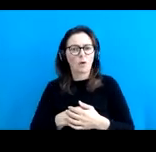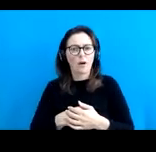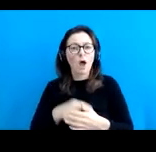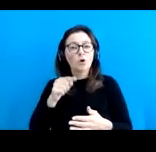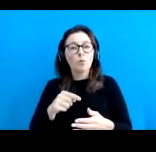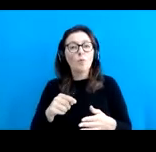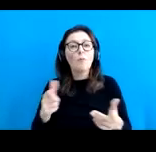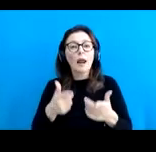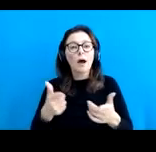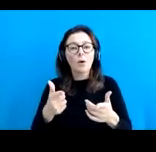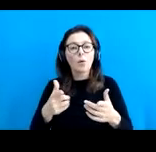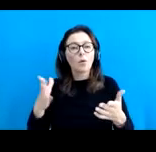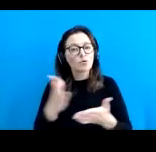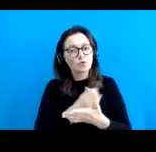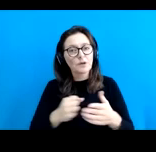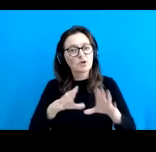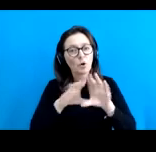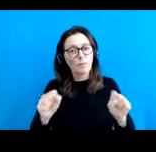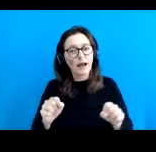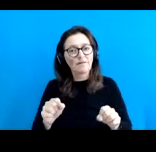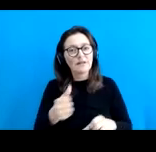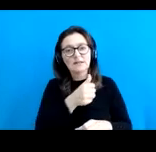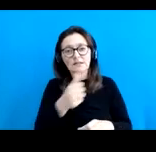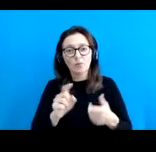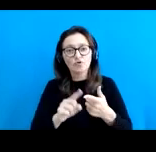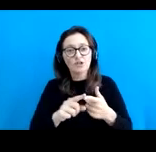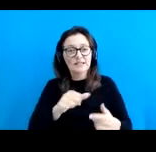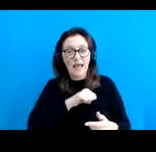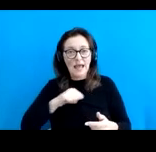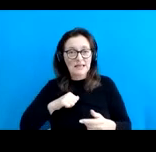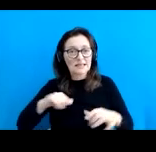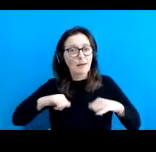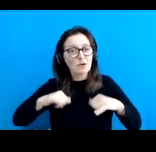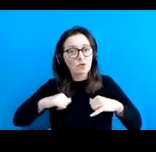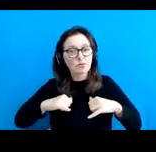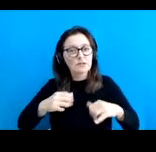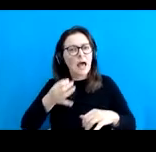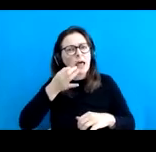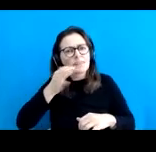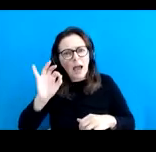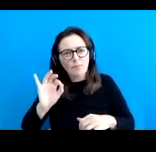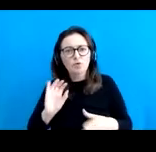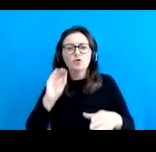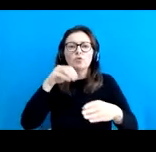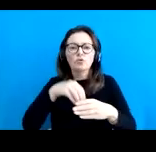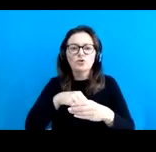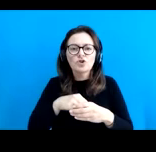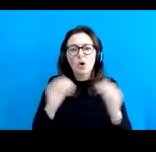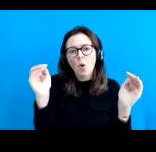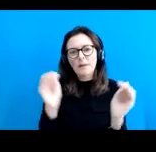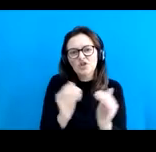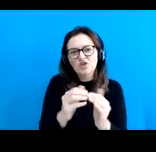le, če se bomo tudi sami trudili za kar najboljšo vključitev manjšinskih skupin in sicer z